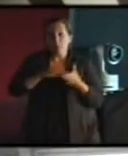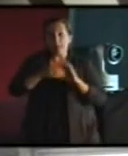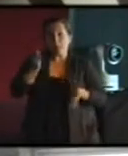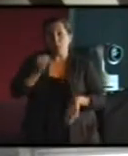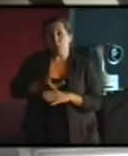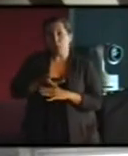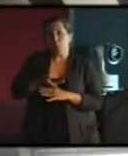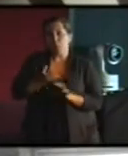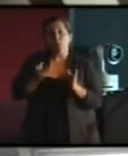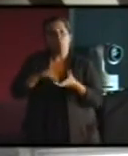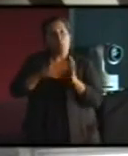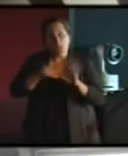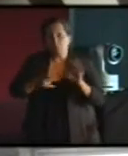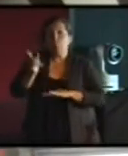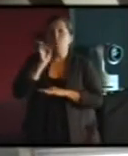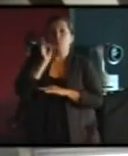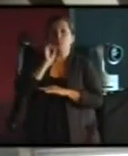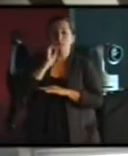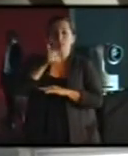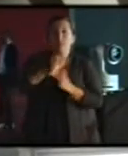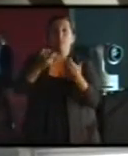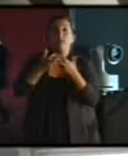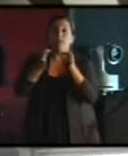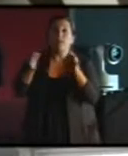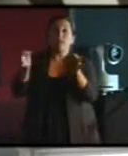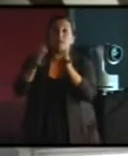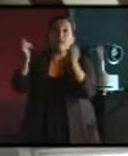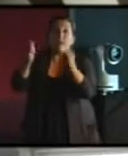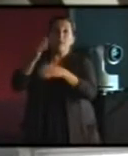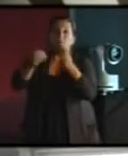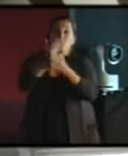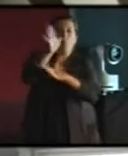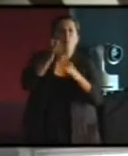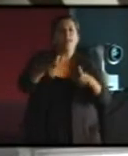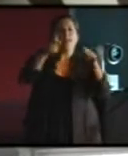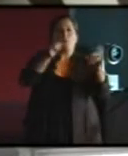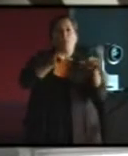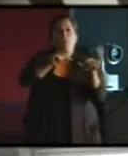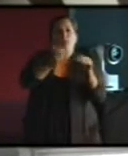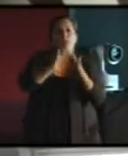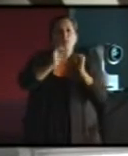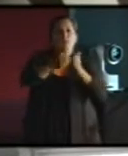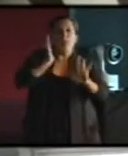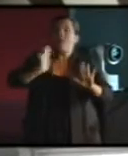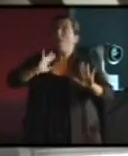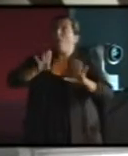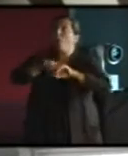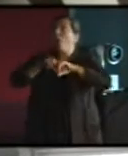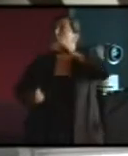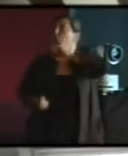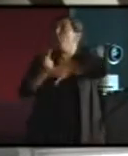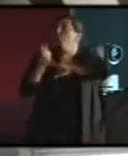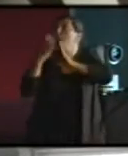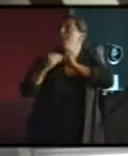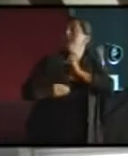Plus aigu pourquoi? Parce que, au fond, la salle des fêtes ou d'autres bâtiments modernes ne relèvent pas de conditions de production qu'on aurait